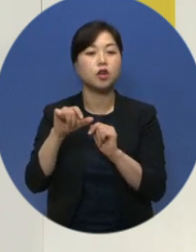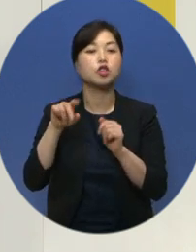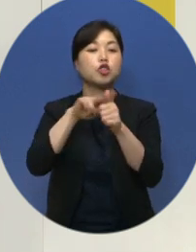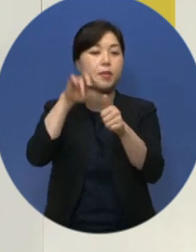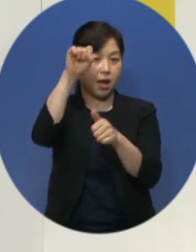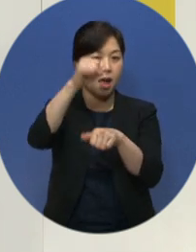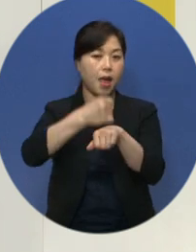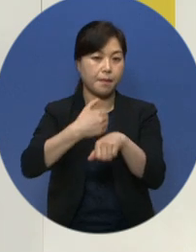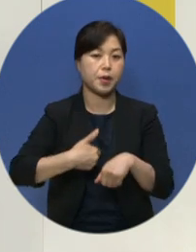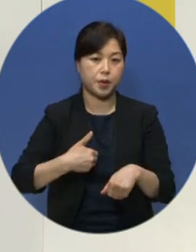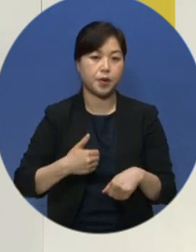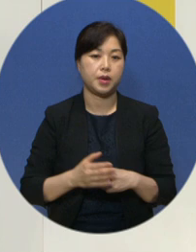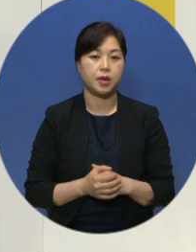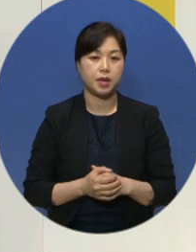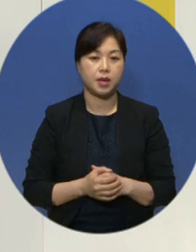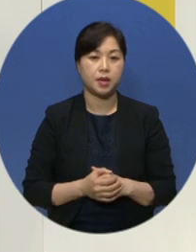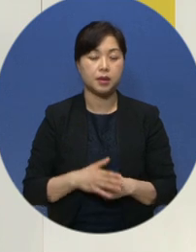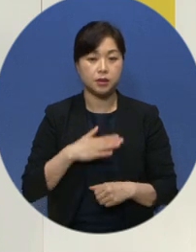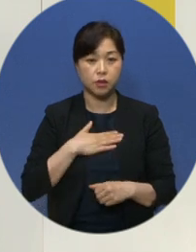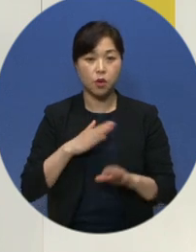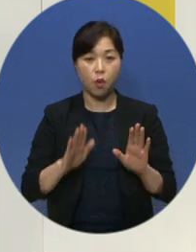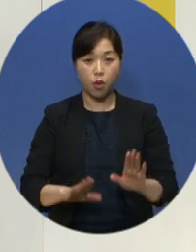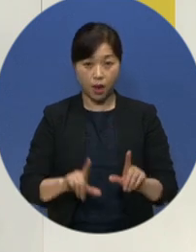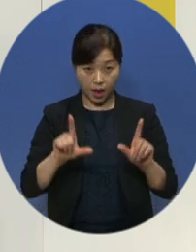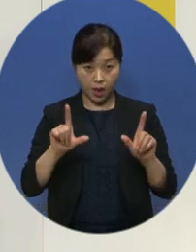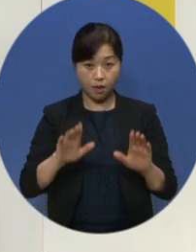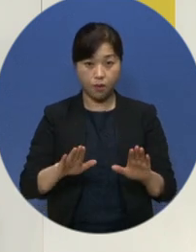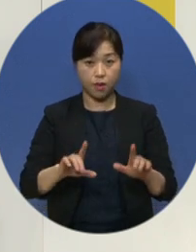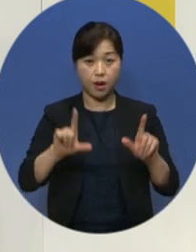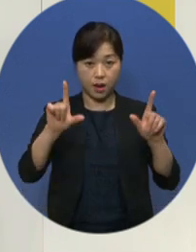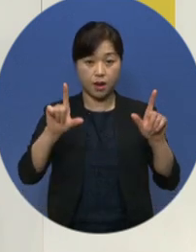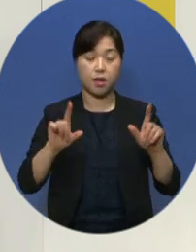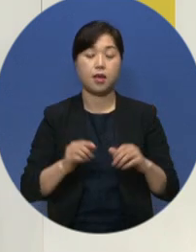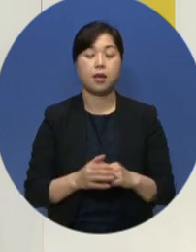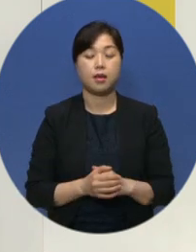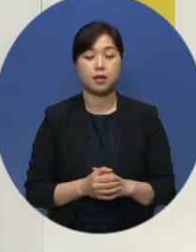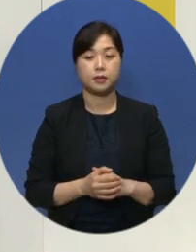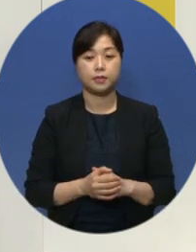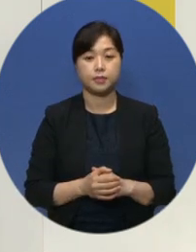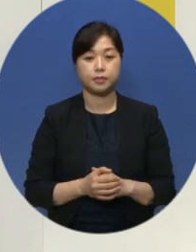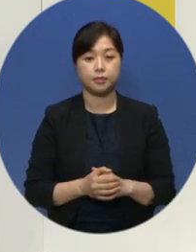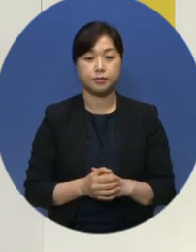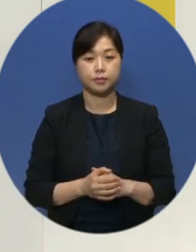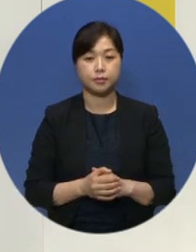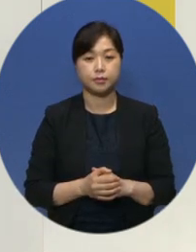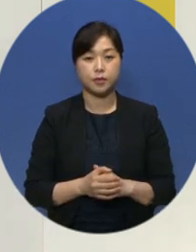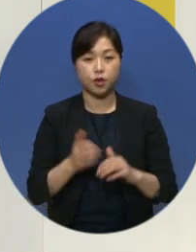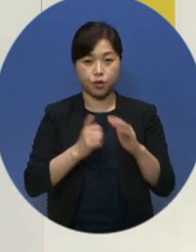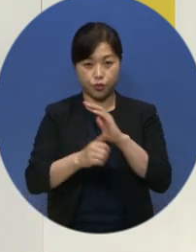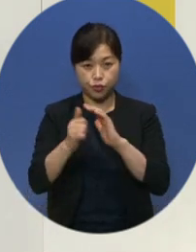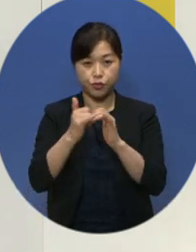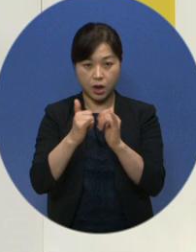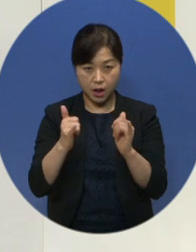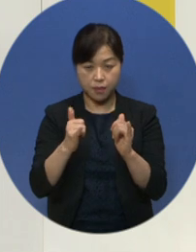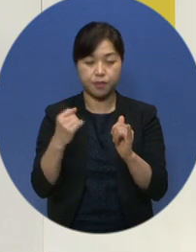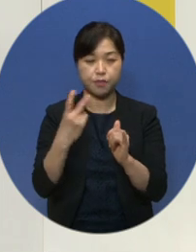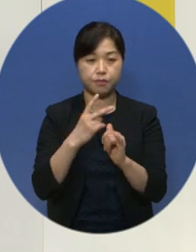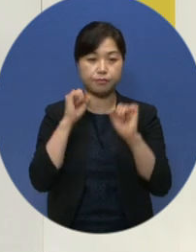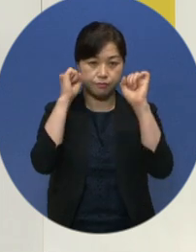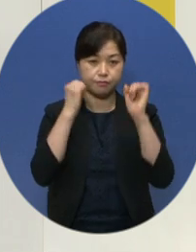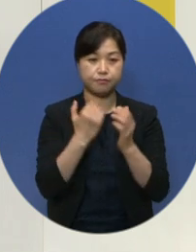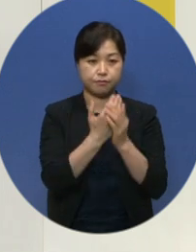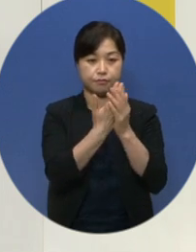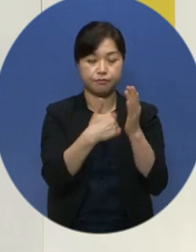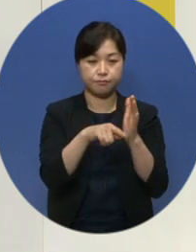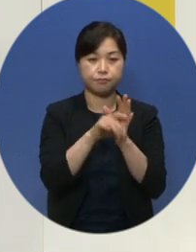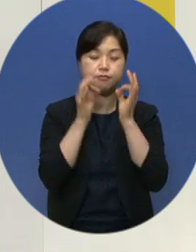아 근데 저는 뭐 이제 어찌 됐던 어 지금 올해 까지는 최대한 우린 지선 수술이나 또 른 에